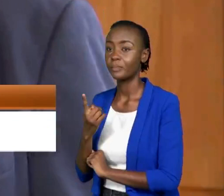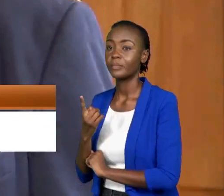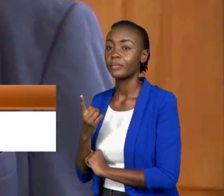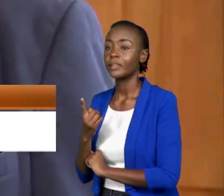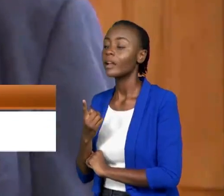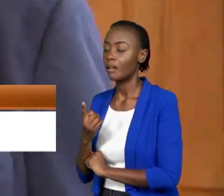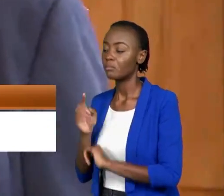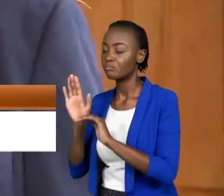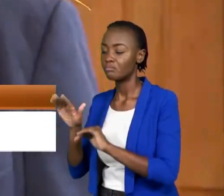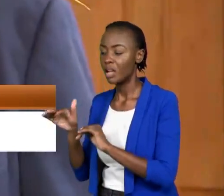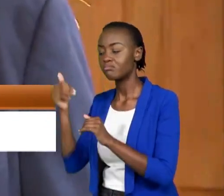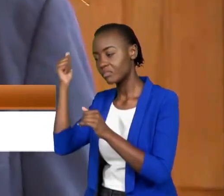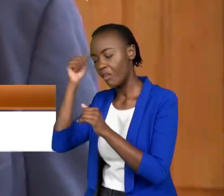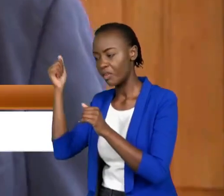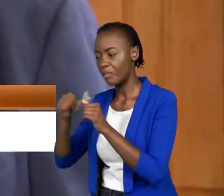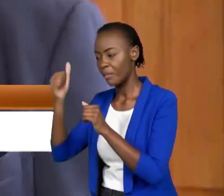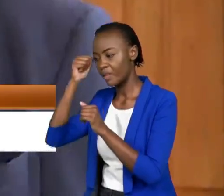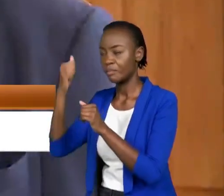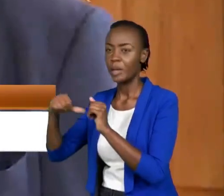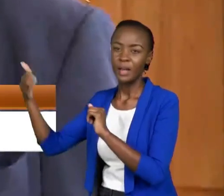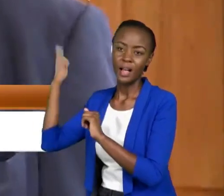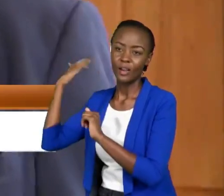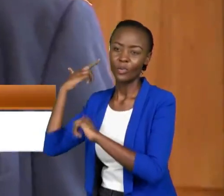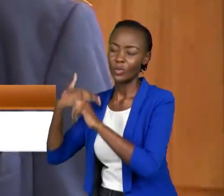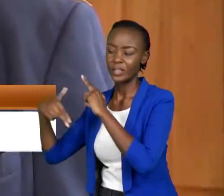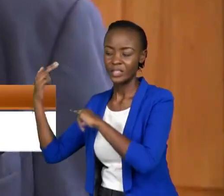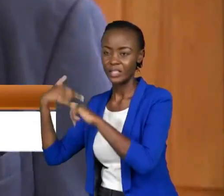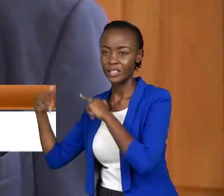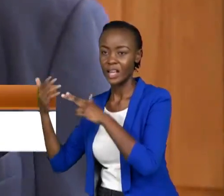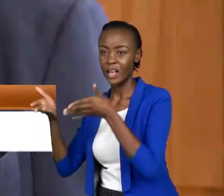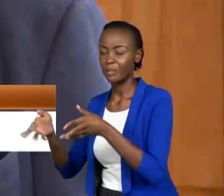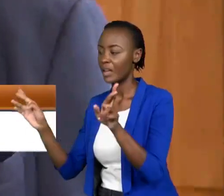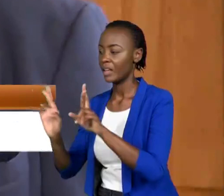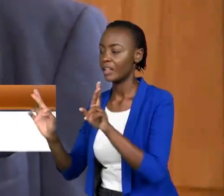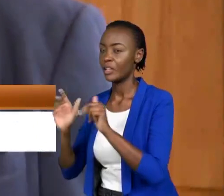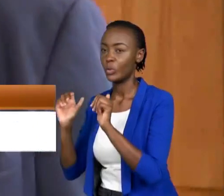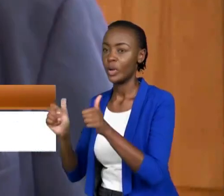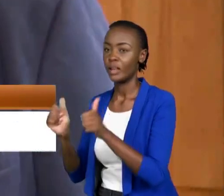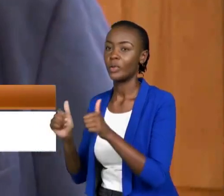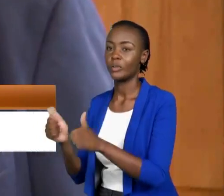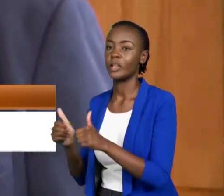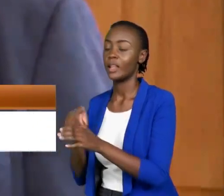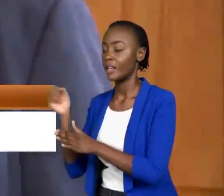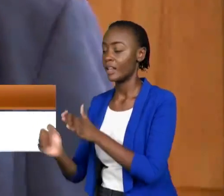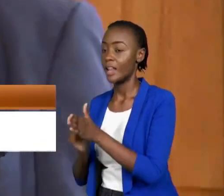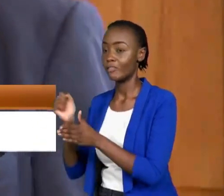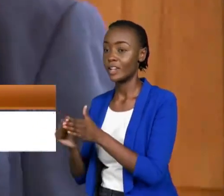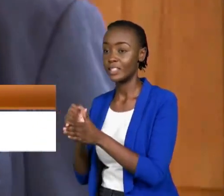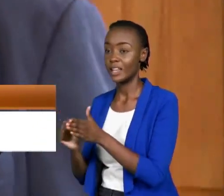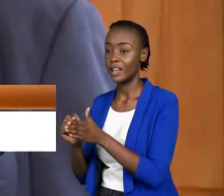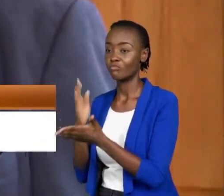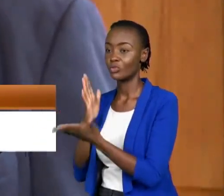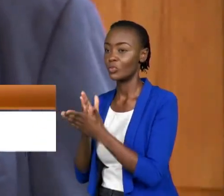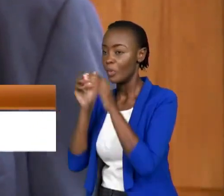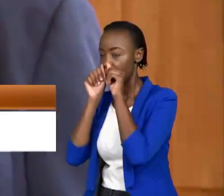memories za safari rally kama ilivyokuwa pale awali, hapa tayari ipo. Kwa hivyo Naivasha lazima tusemea kwamba kidogo